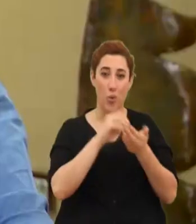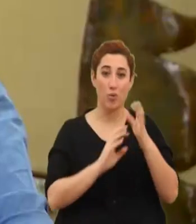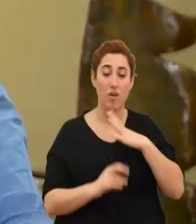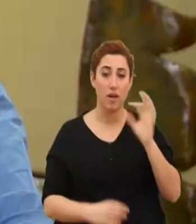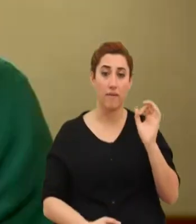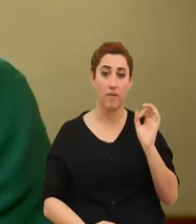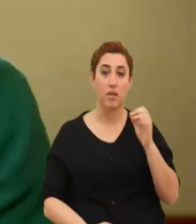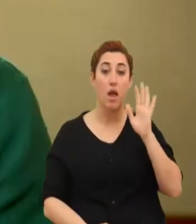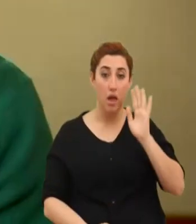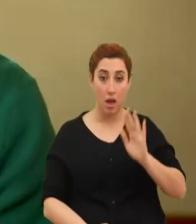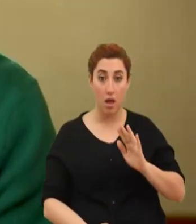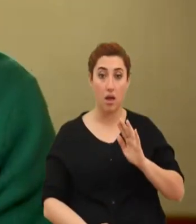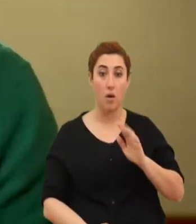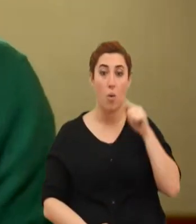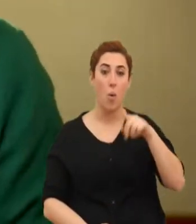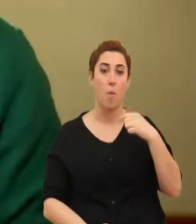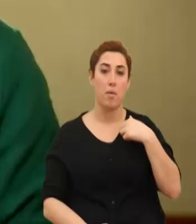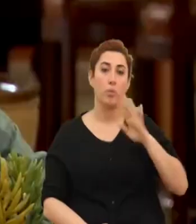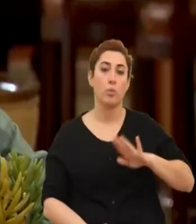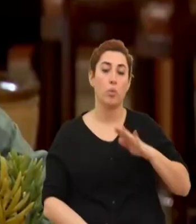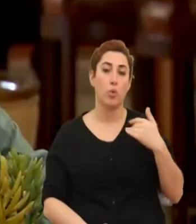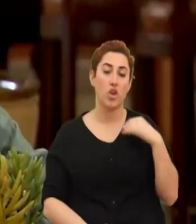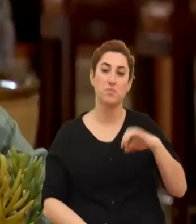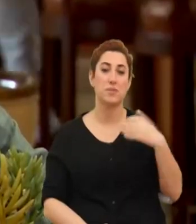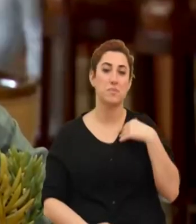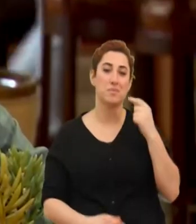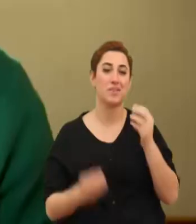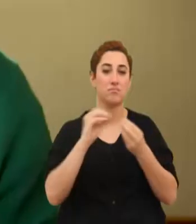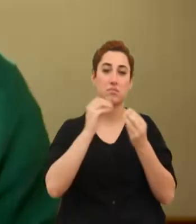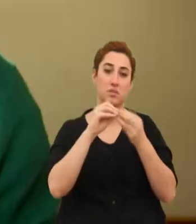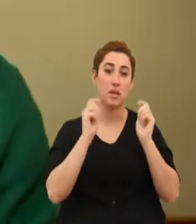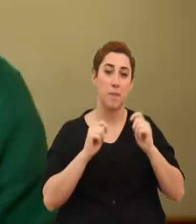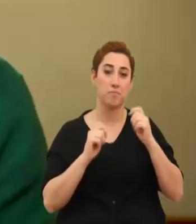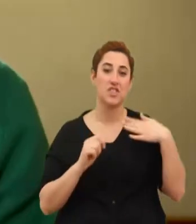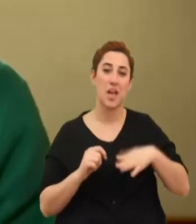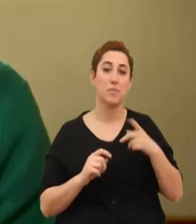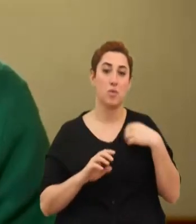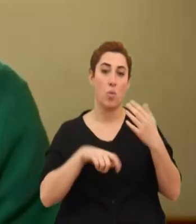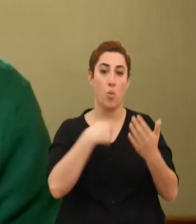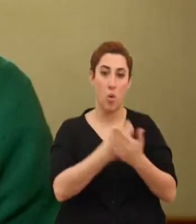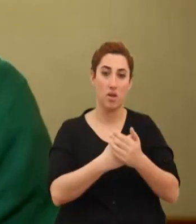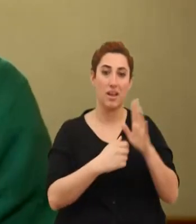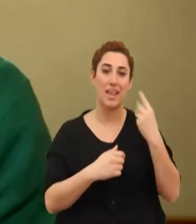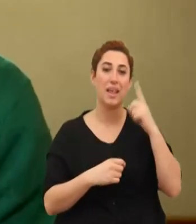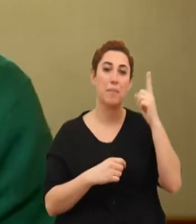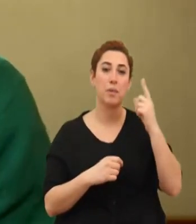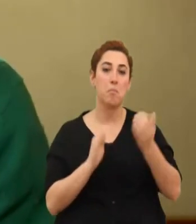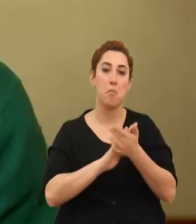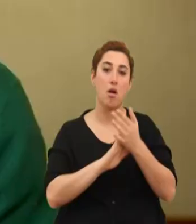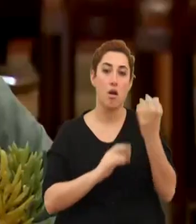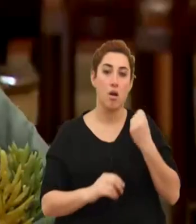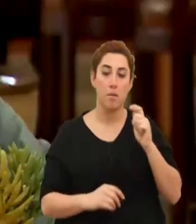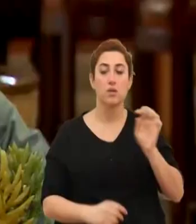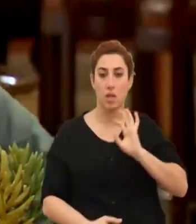ya. Evet. O bende duruyor. Şimdi biz de üzerine biraz bir şeyler katarsak, cebimizdekini koyarsak ya iyi bir sermaye